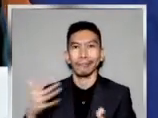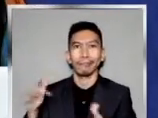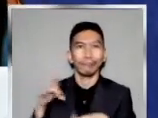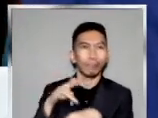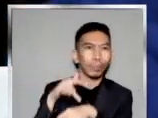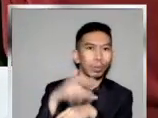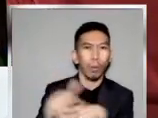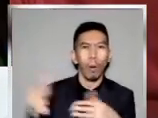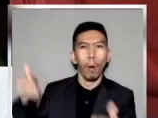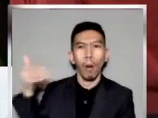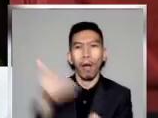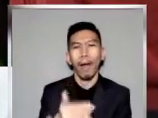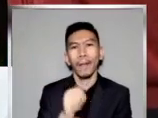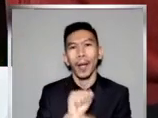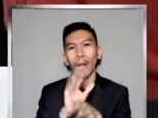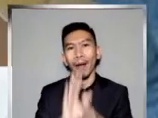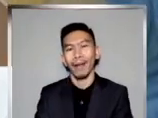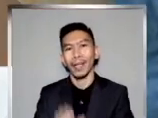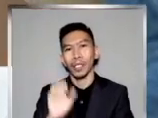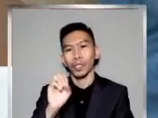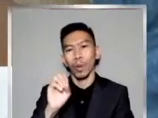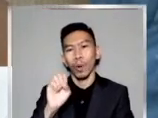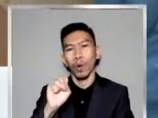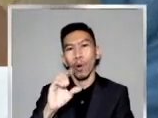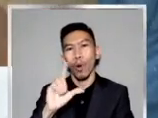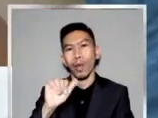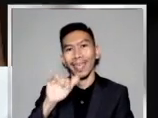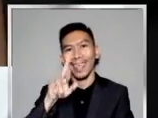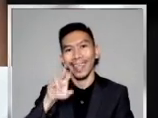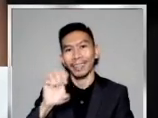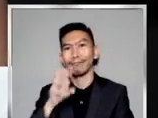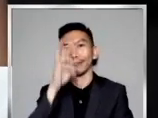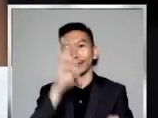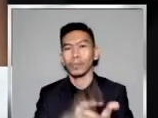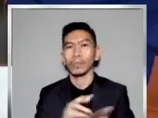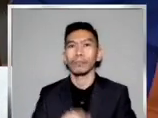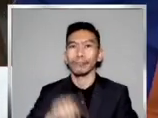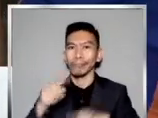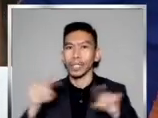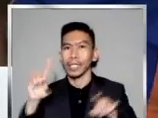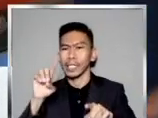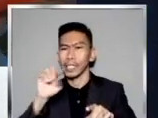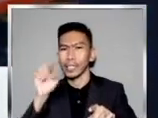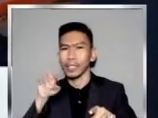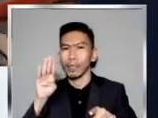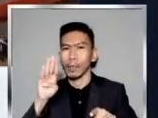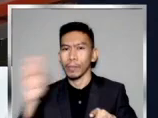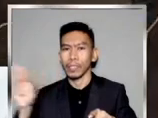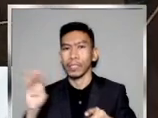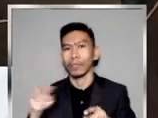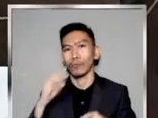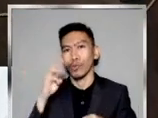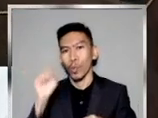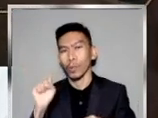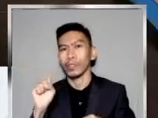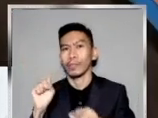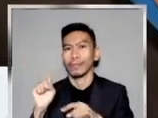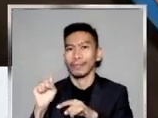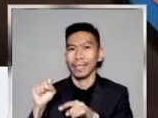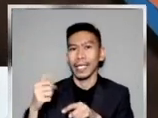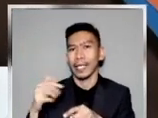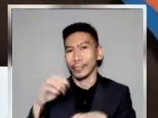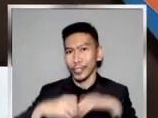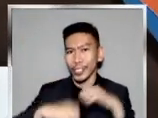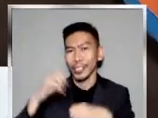ilang empleyado mula sa iba't ibang department gaya ng DZBB, News and Public Affairs, Engineering, Entertainment